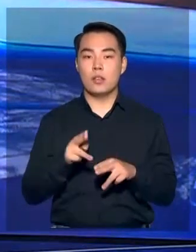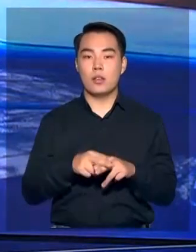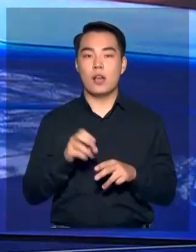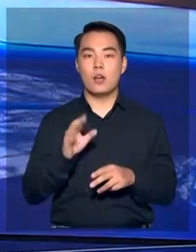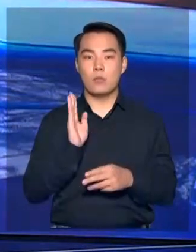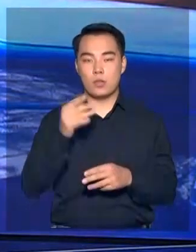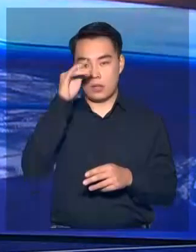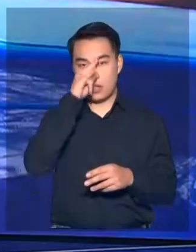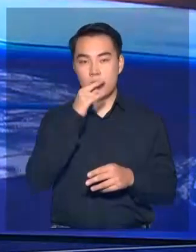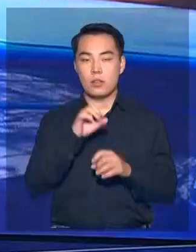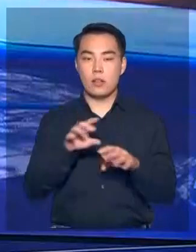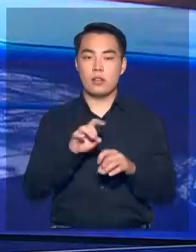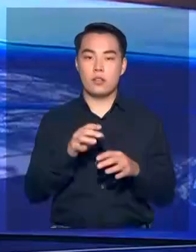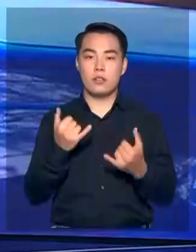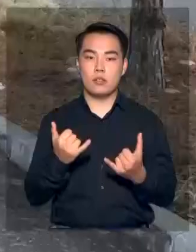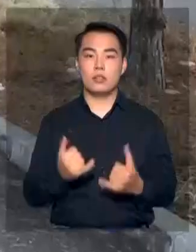расскажет Ирина Панфилова.